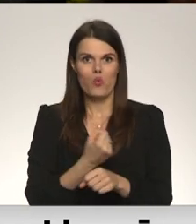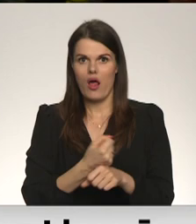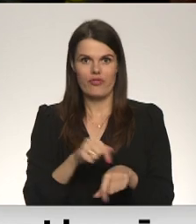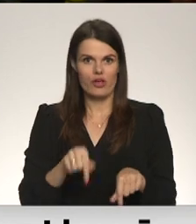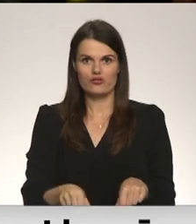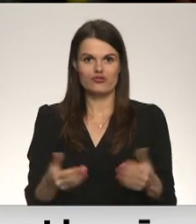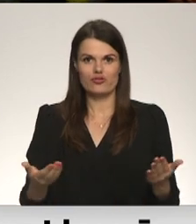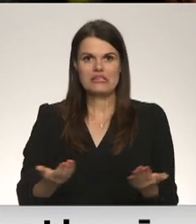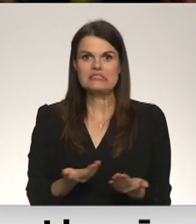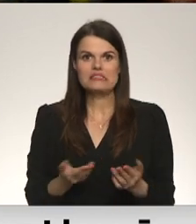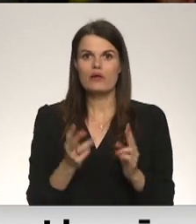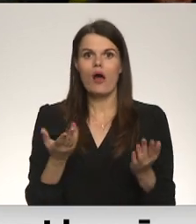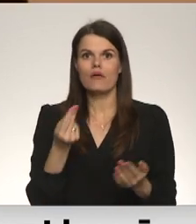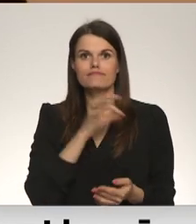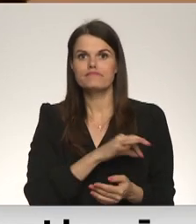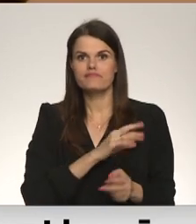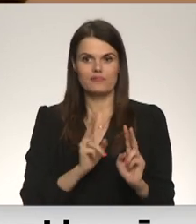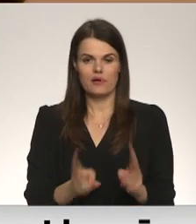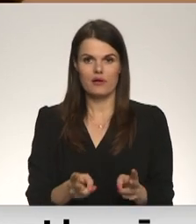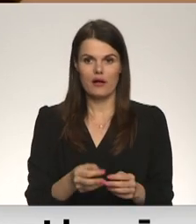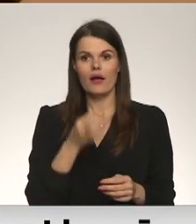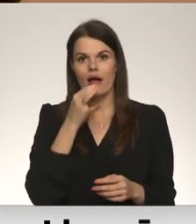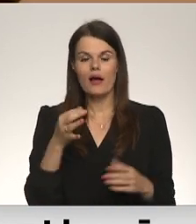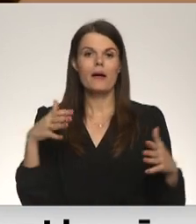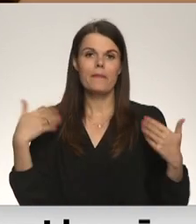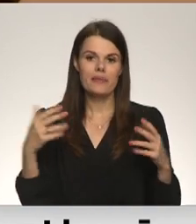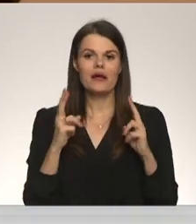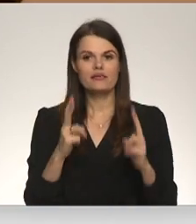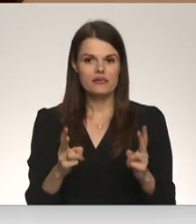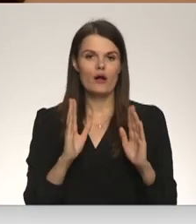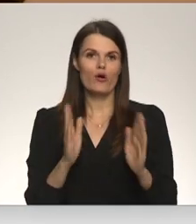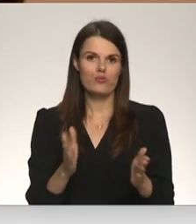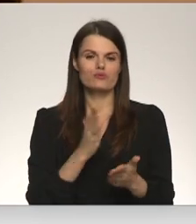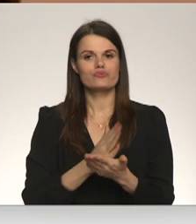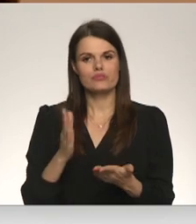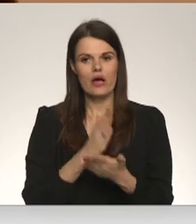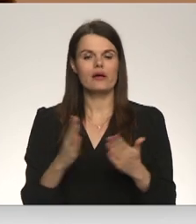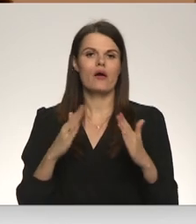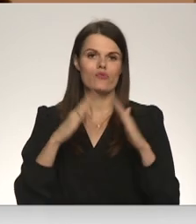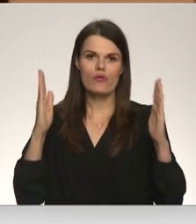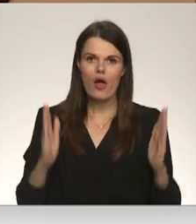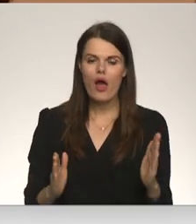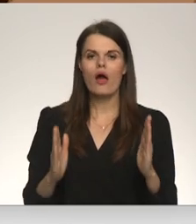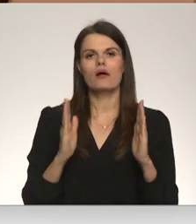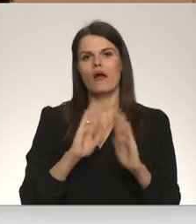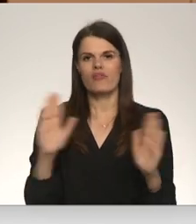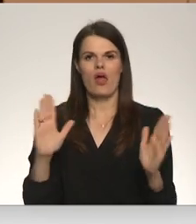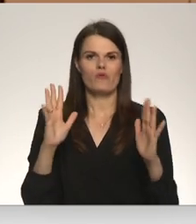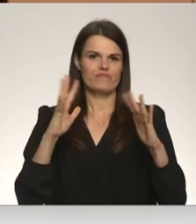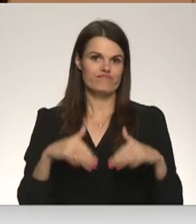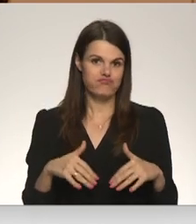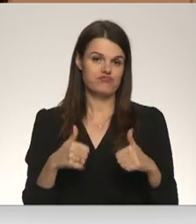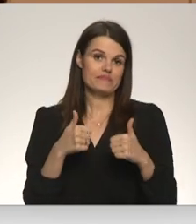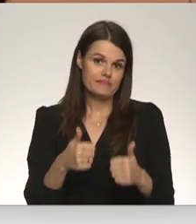Ko darīt dzīvot, kā viņi iztiks. Prieks par to, ka būs sakārtotamā ēka būs neies zudumā.